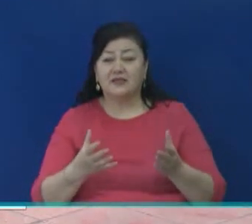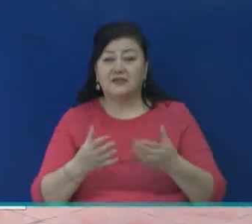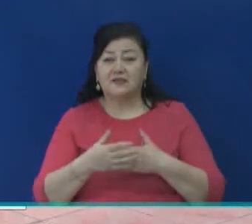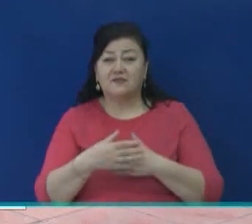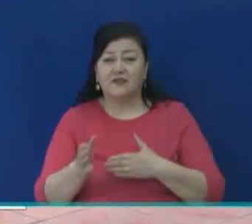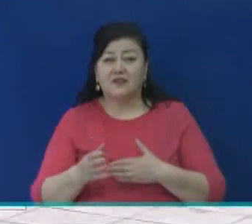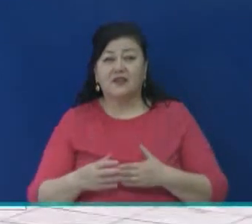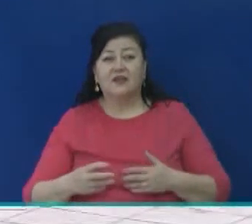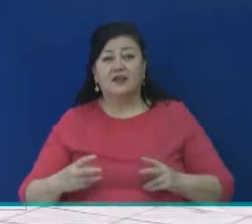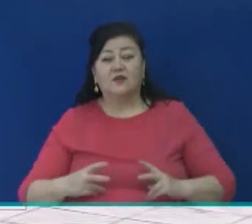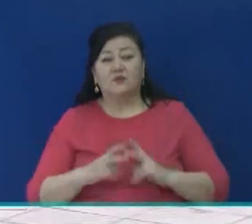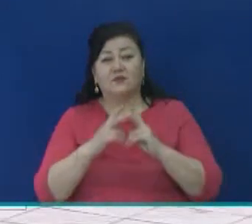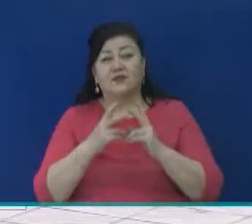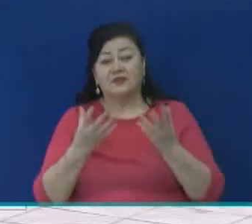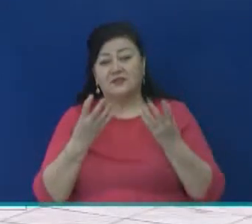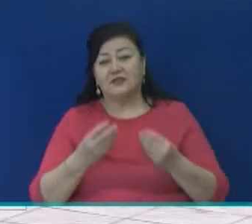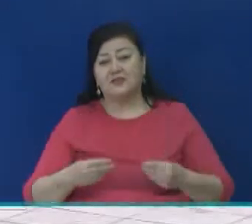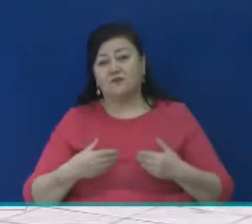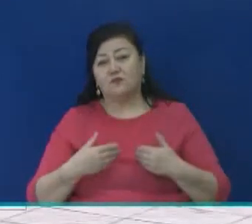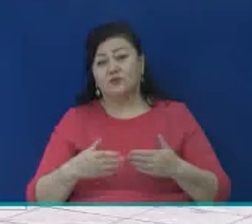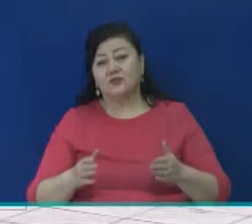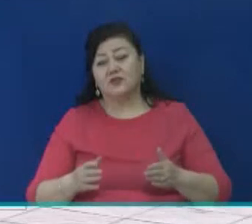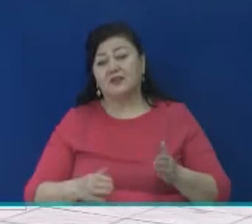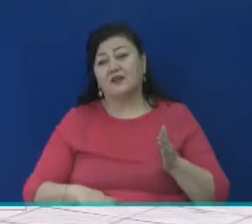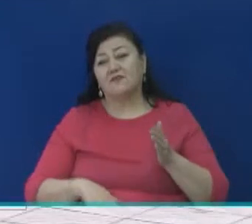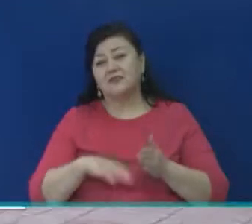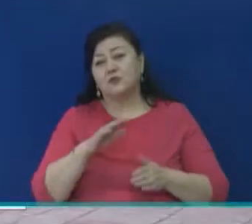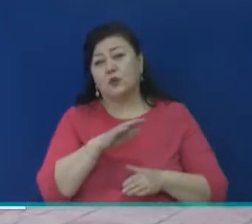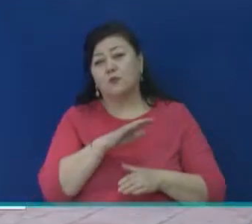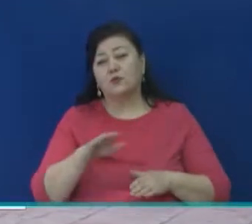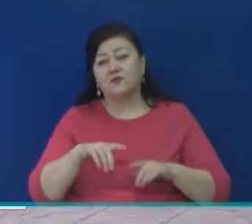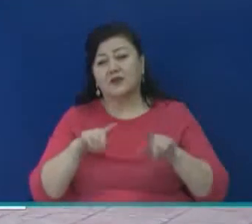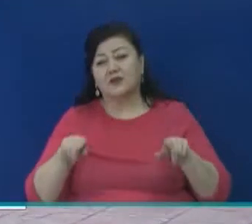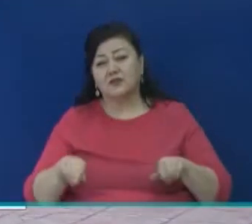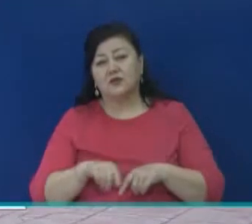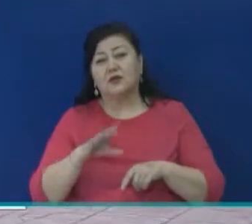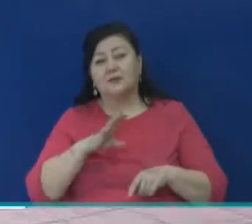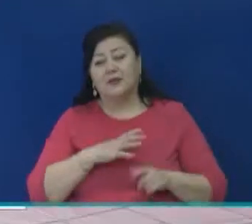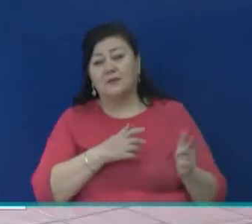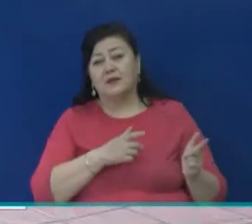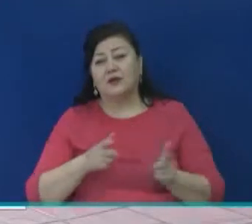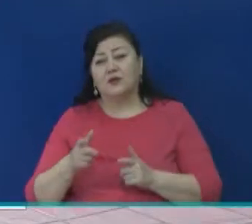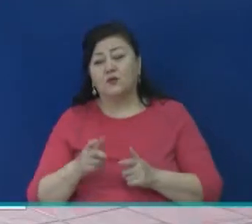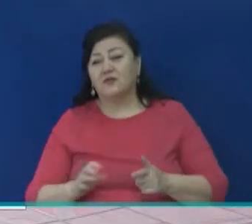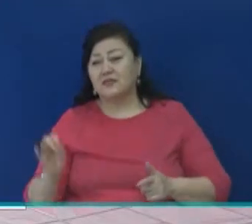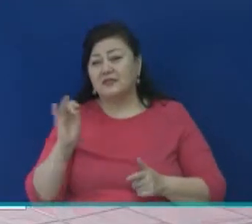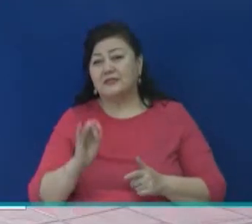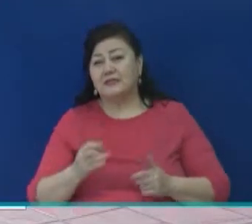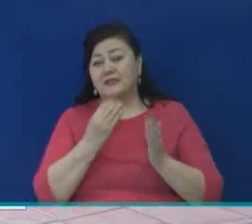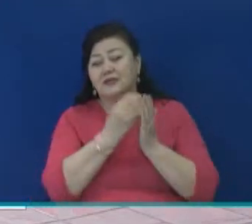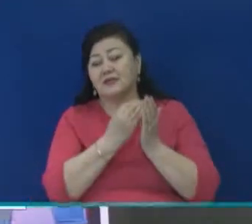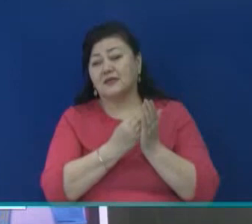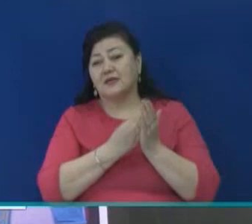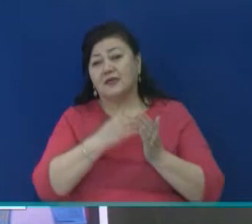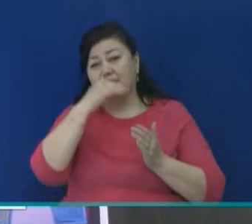дуги хану неверсите день абитуриента 2023 прошёл на высоком уровне была подготовлена интересная программа школьники узнали много